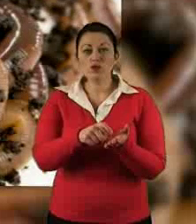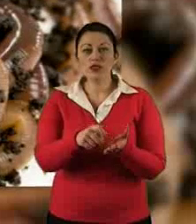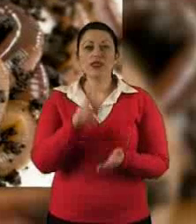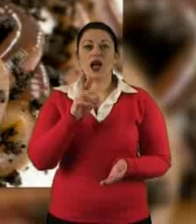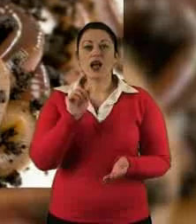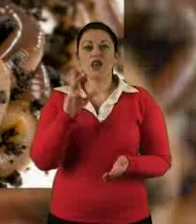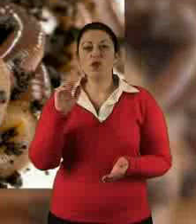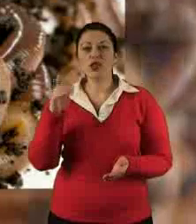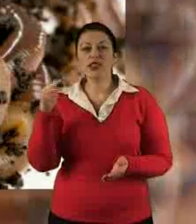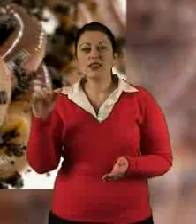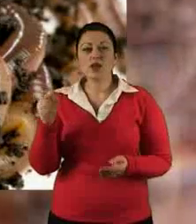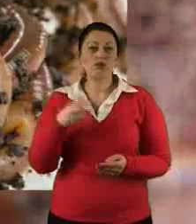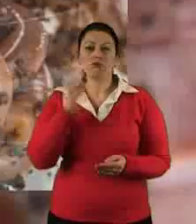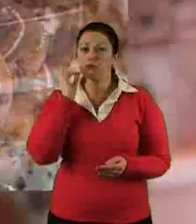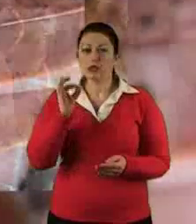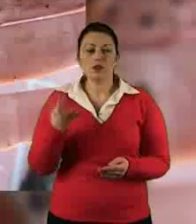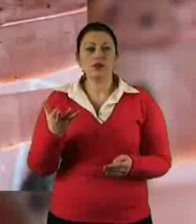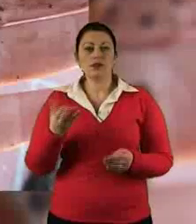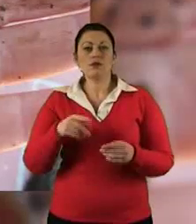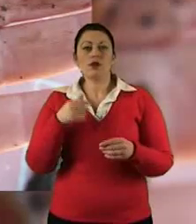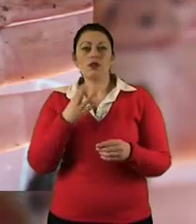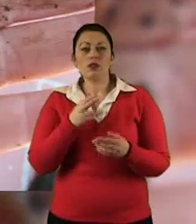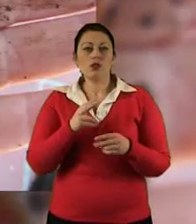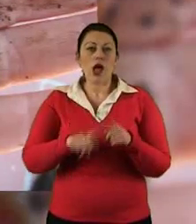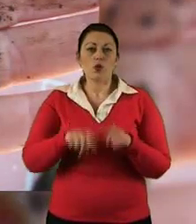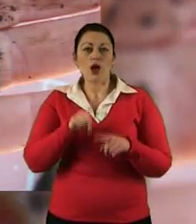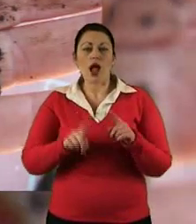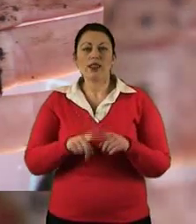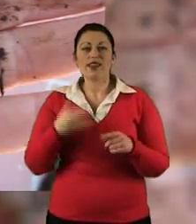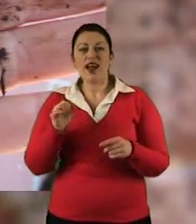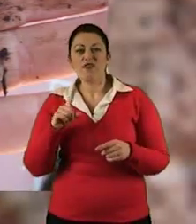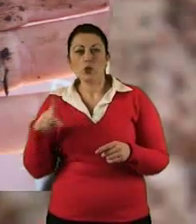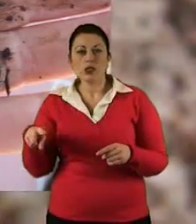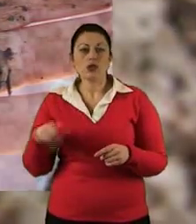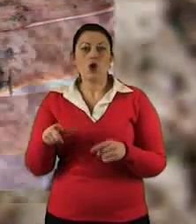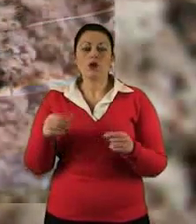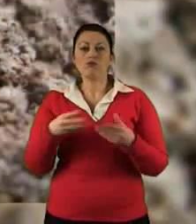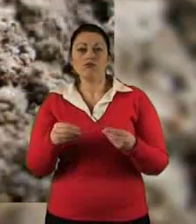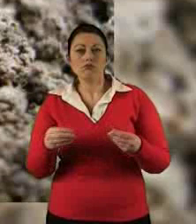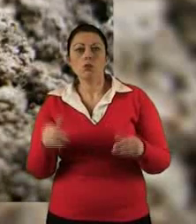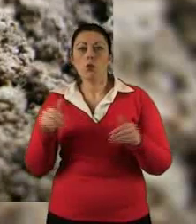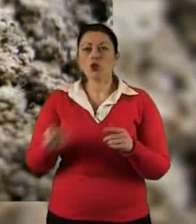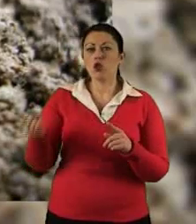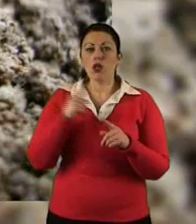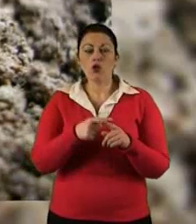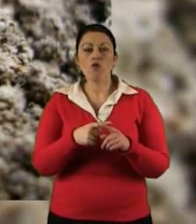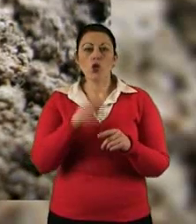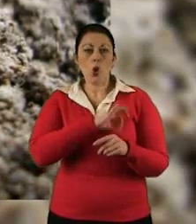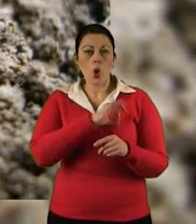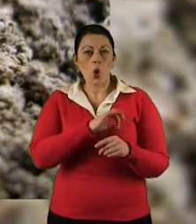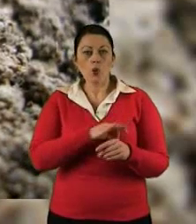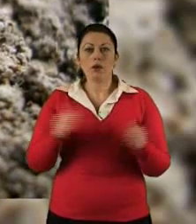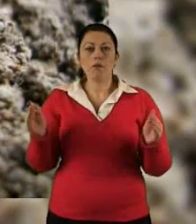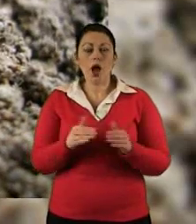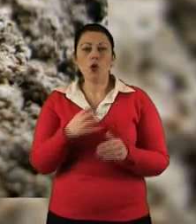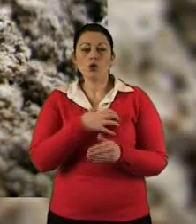Dżdżownica kalifornijska, doskonały wytwórca biohumusu. To zwierzę może przysporzyć dodatkowych dochodów w niewielkich gospodarstwach